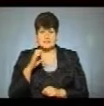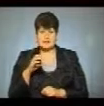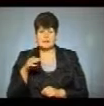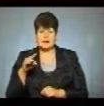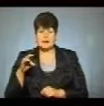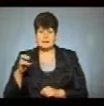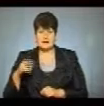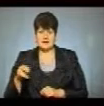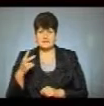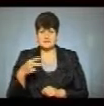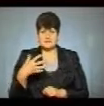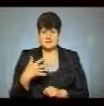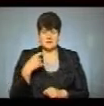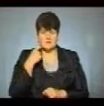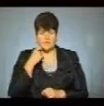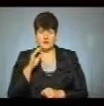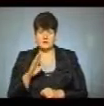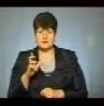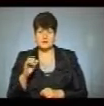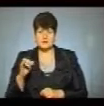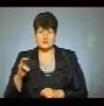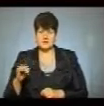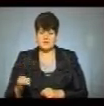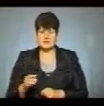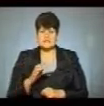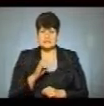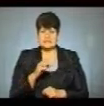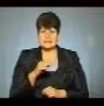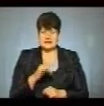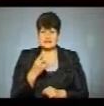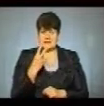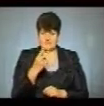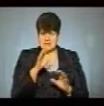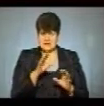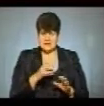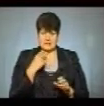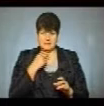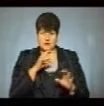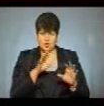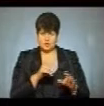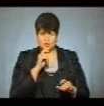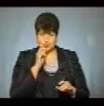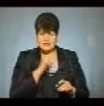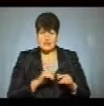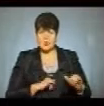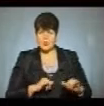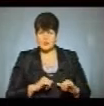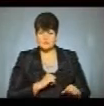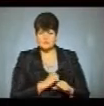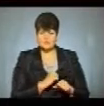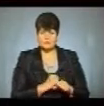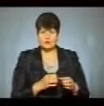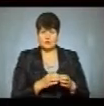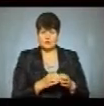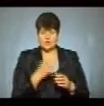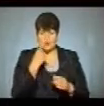Терендеха і 25-річного Володимира Біляшевича. Сергію Терендеху інкримінують 2 статті Кримінального кодексу України. Це хуліганство, скоєне групою осіб,